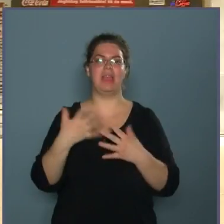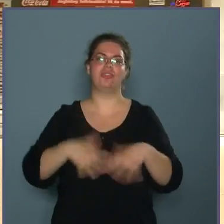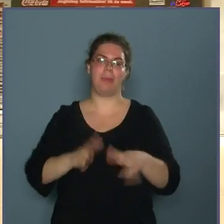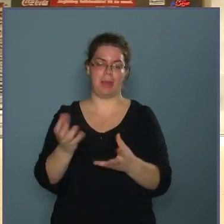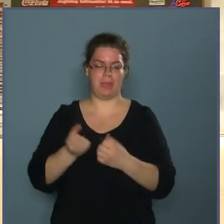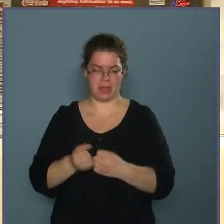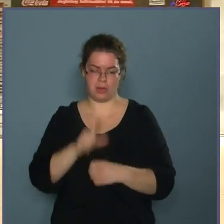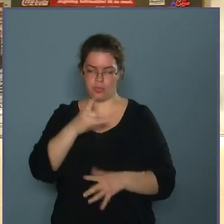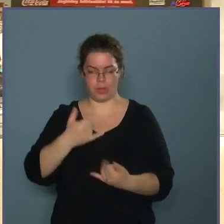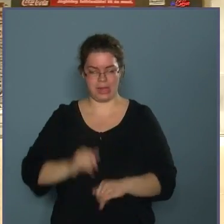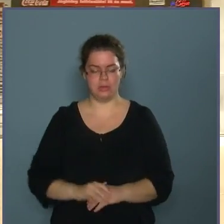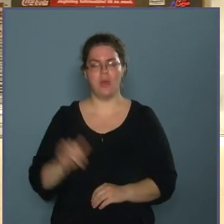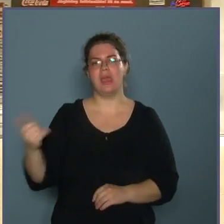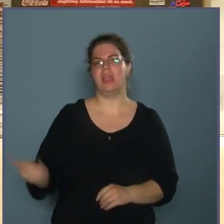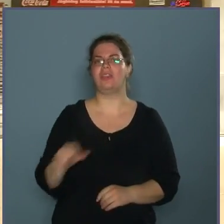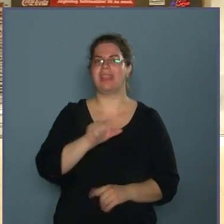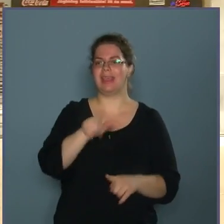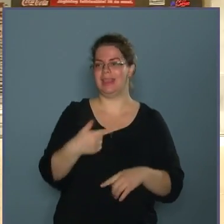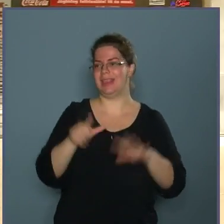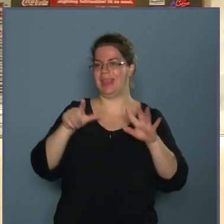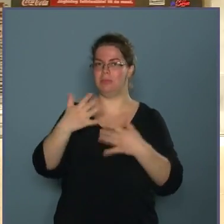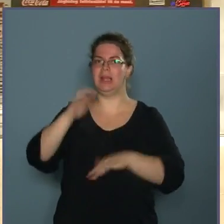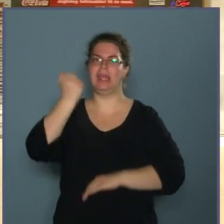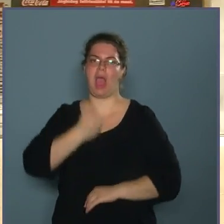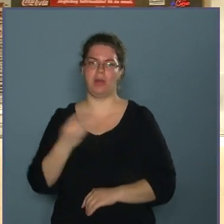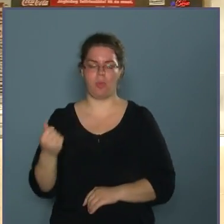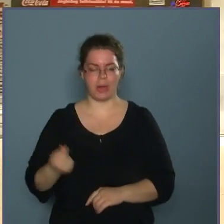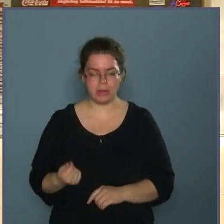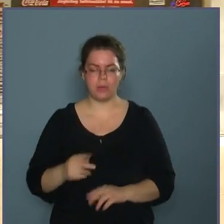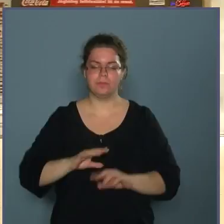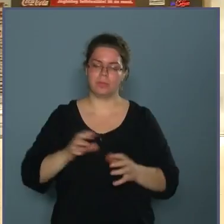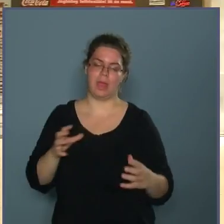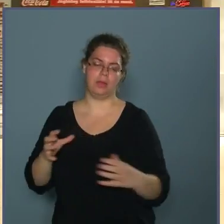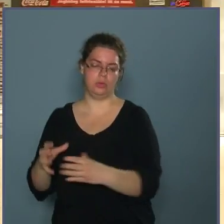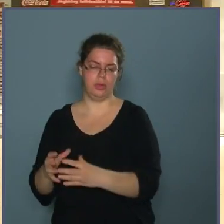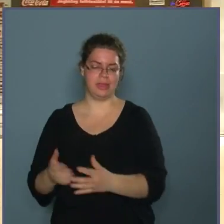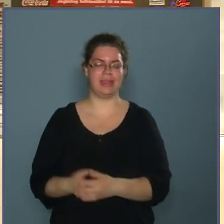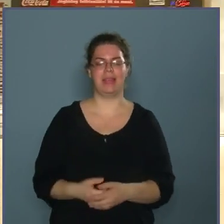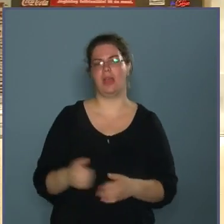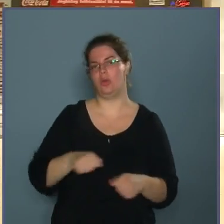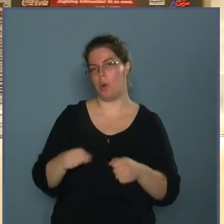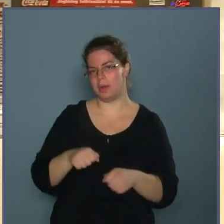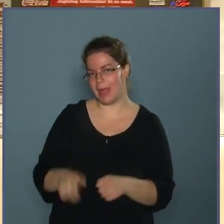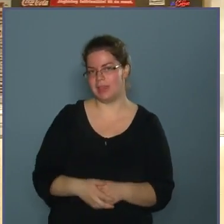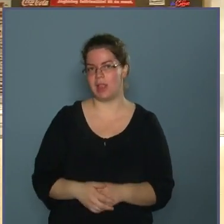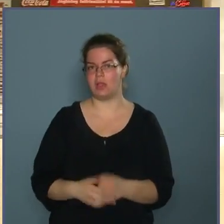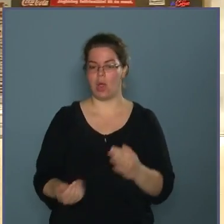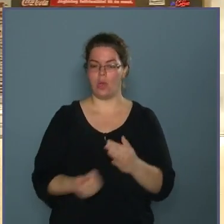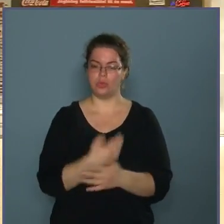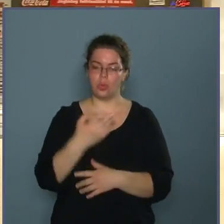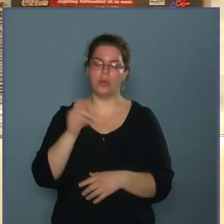fog megindulni, valamint 1,7 milliárd forintot különített el a kormányzat az új